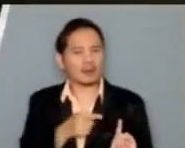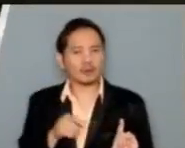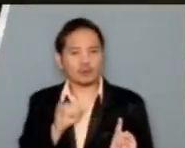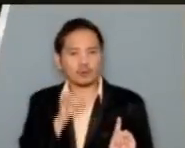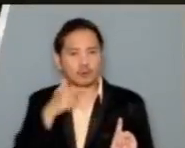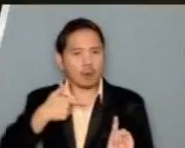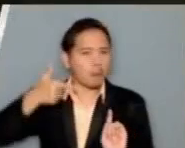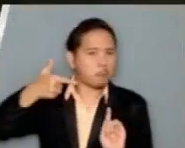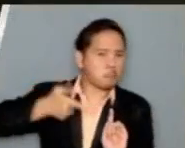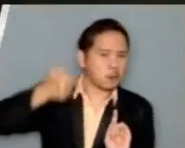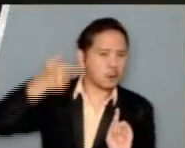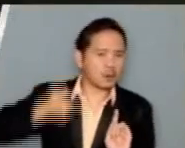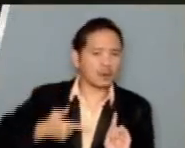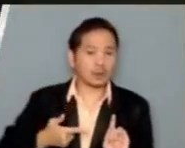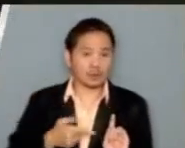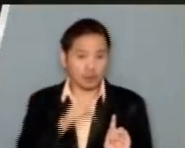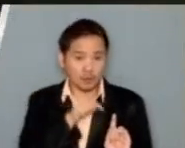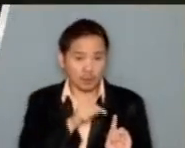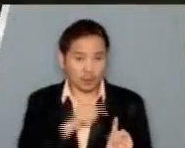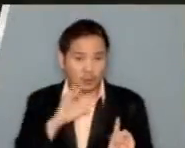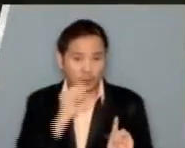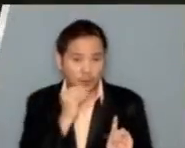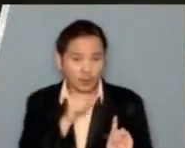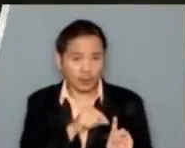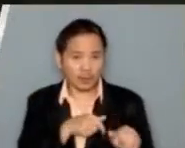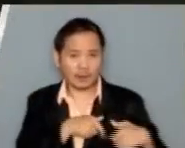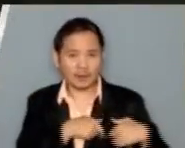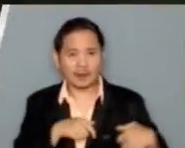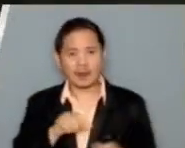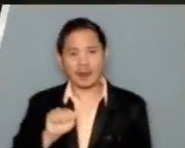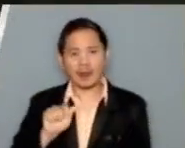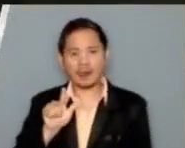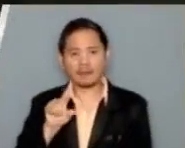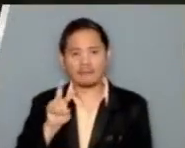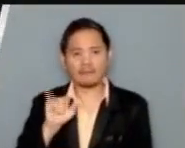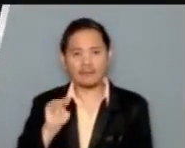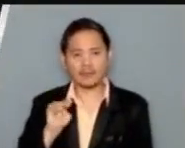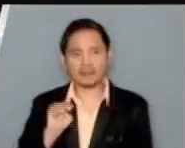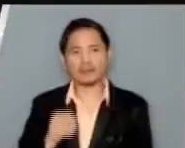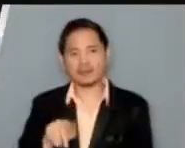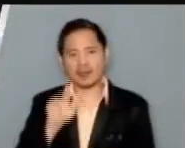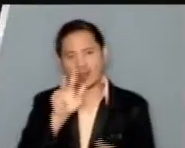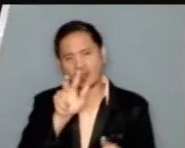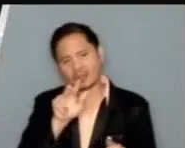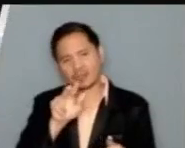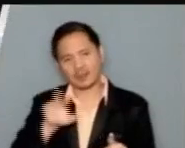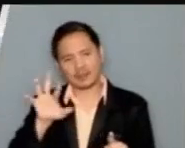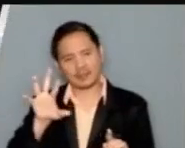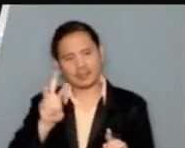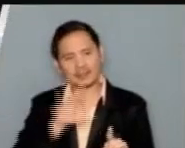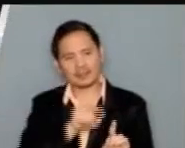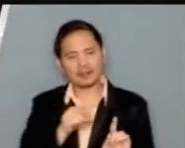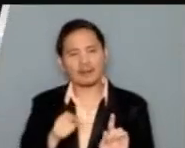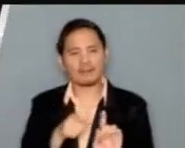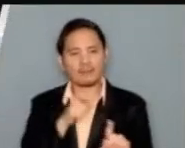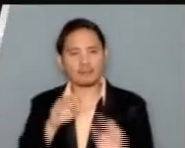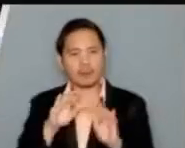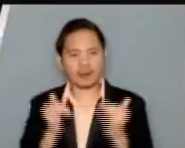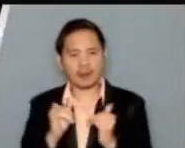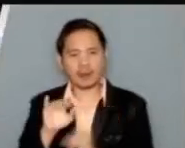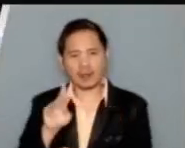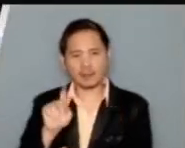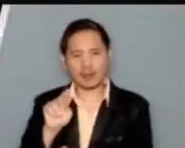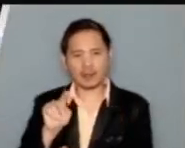ang biktima kinilalang si Alvin rur 35 anyos at residente ng Barangay caman isang tindero ng